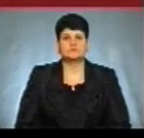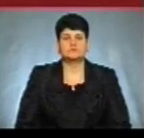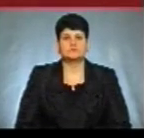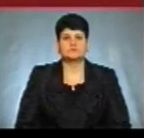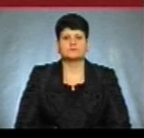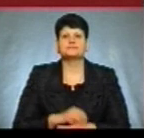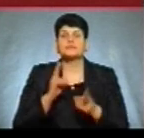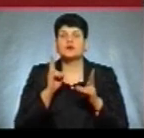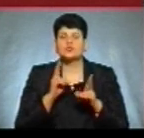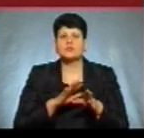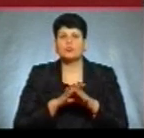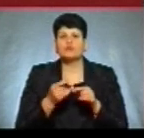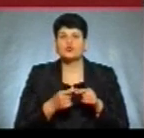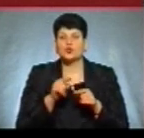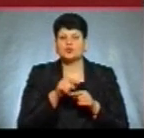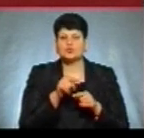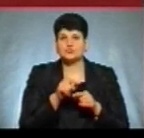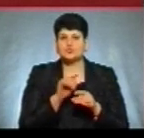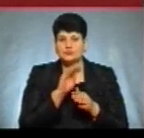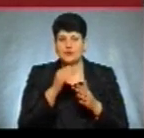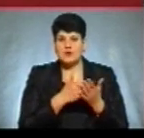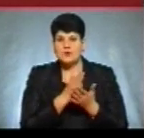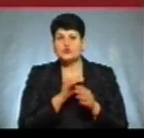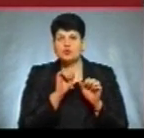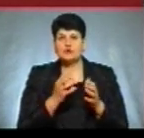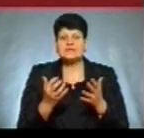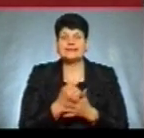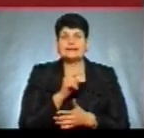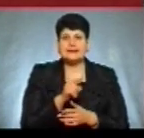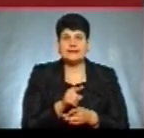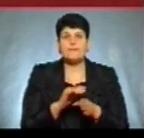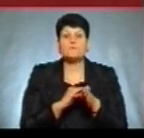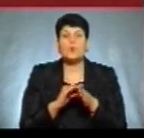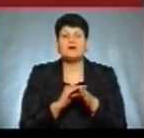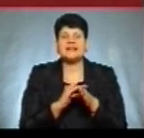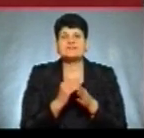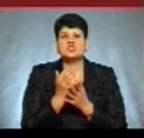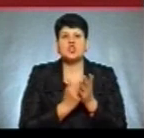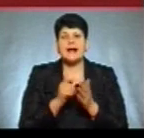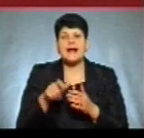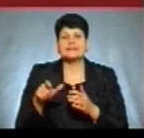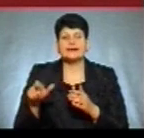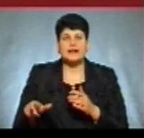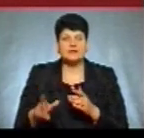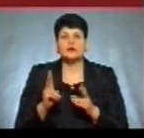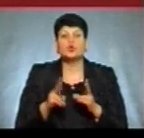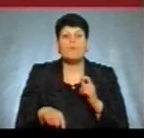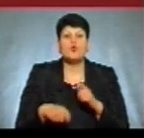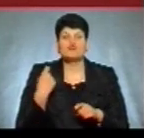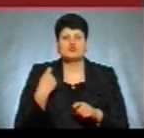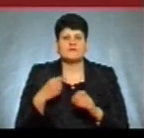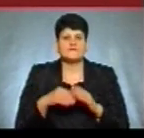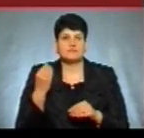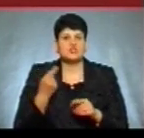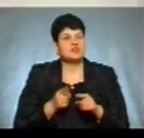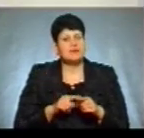Власне, хто наповнює цю карту і чи можна там знайти дані про прізвище кандидата, команда якого порушила виборче законодавство, чи там лише